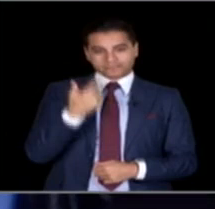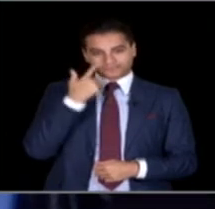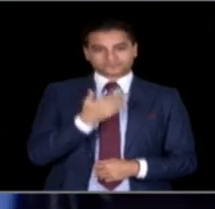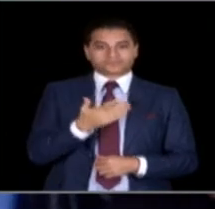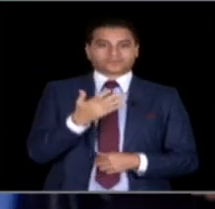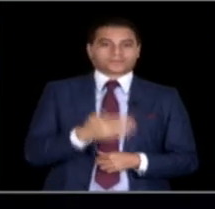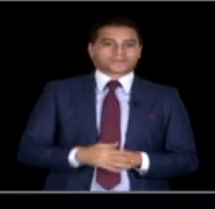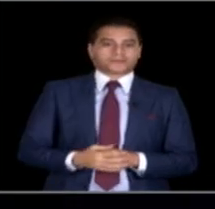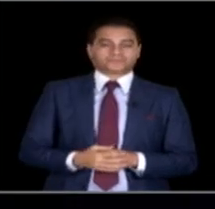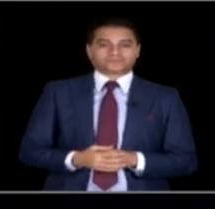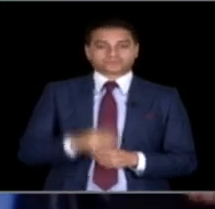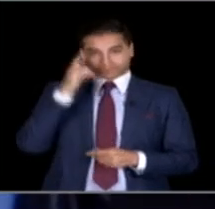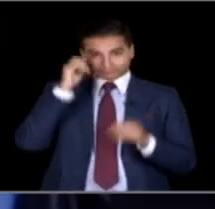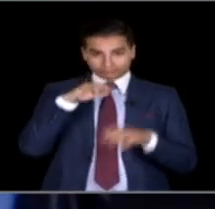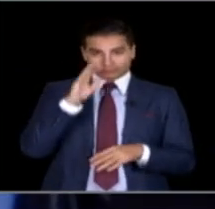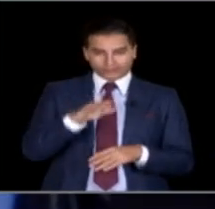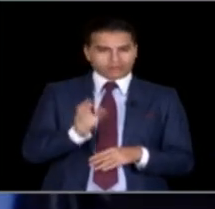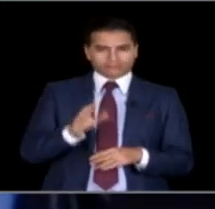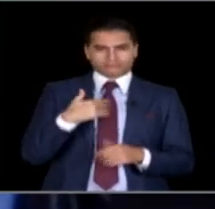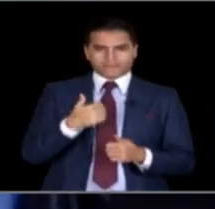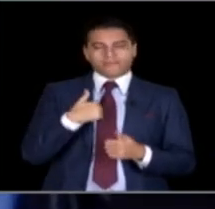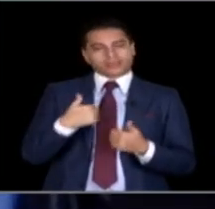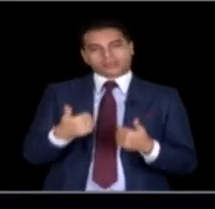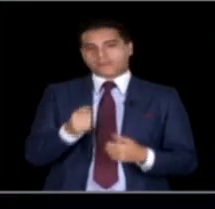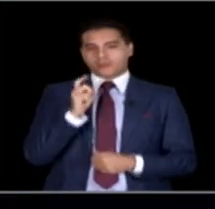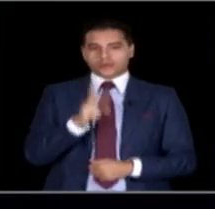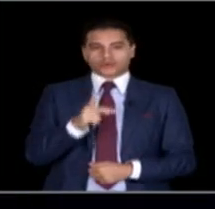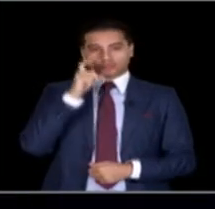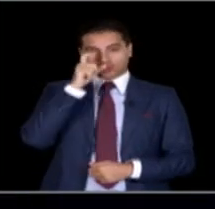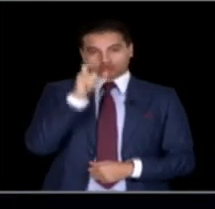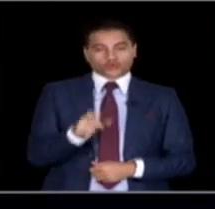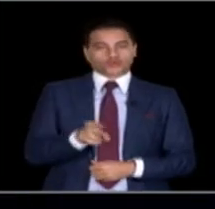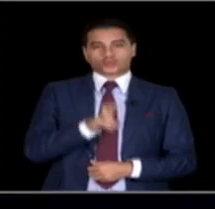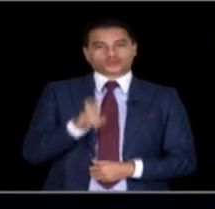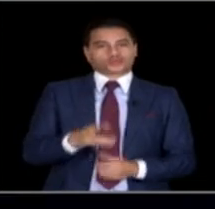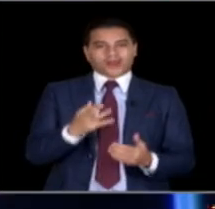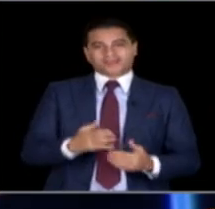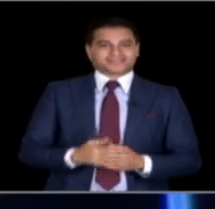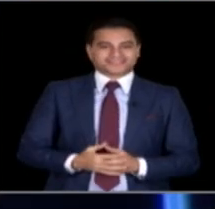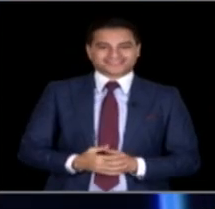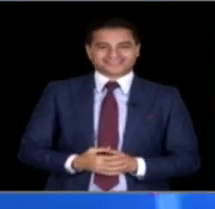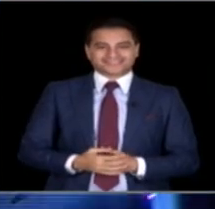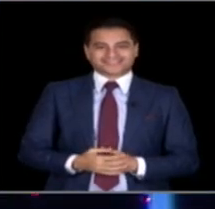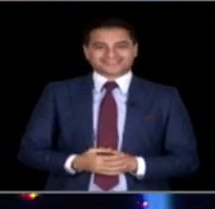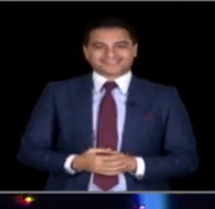تمام. قلقانة؟ لا. ولا أنا. صورة وشخصية والسؤال هو.